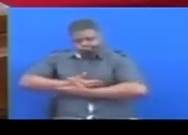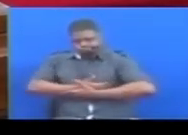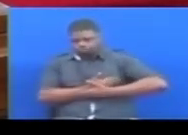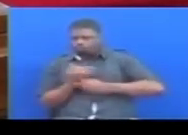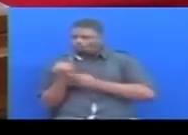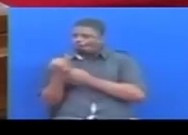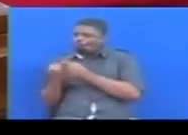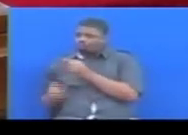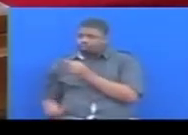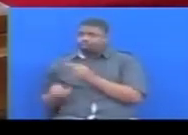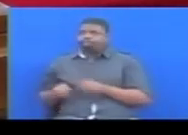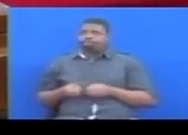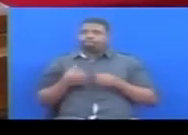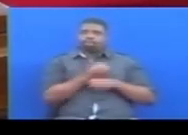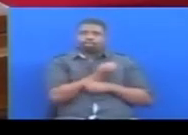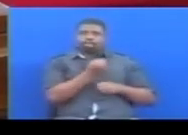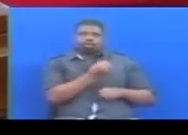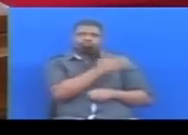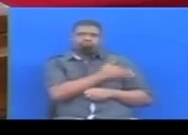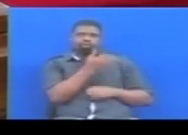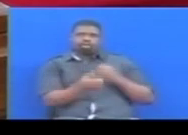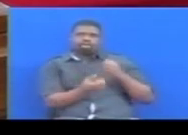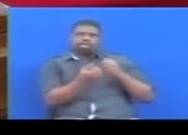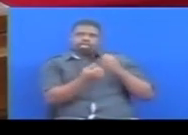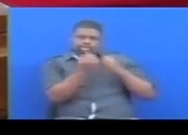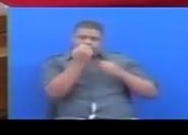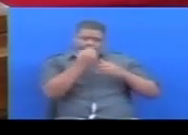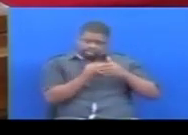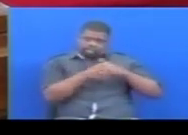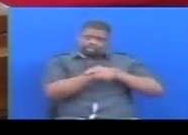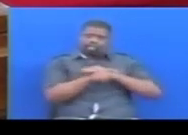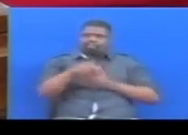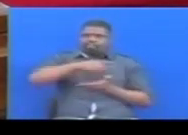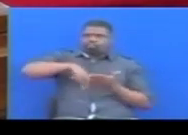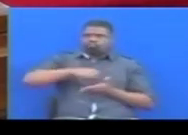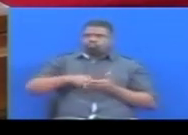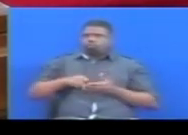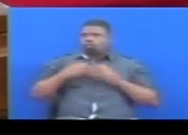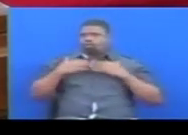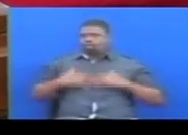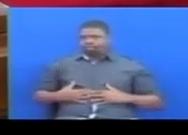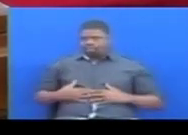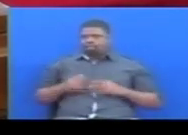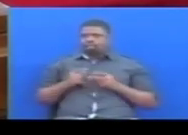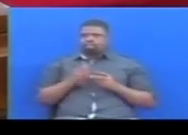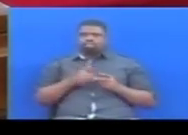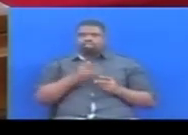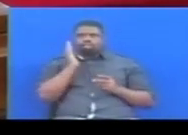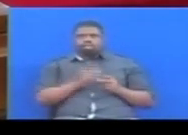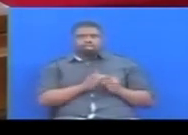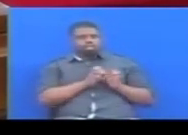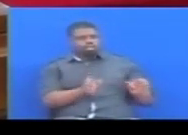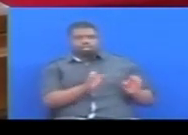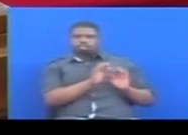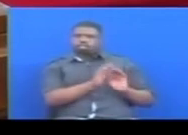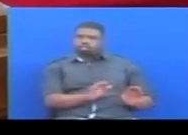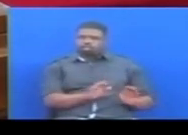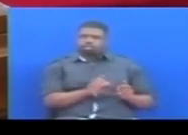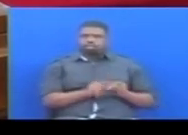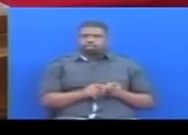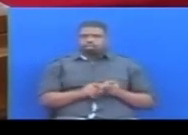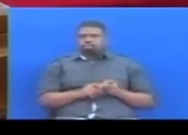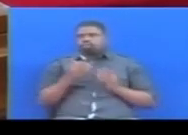katika vituo vya kutolea huduma. Serikali inatenga bajeti kila mwaka kwa ajili ya huduma za afya ya mama ya mtoto ikiwa ni